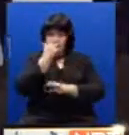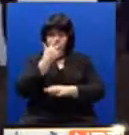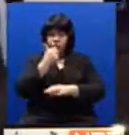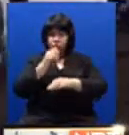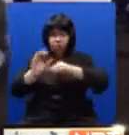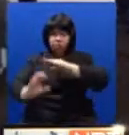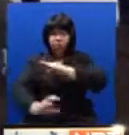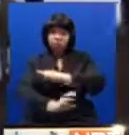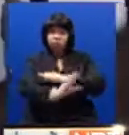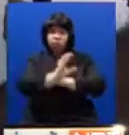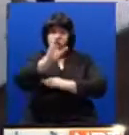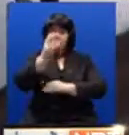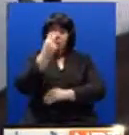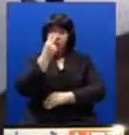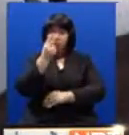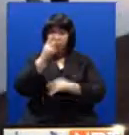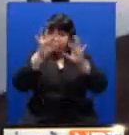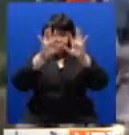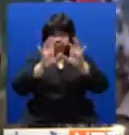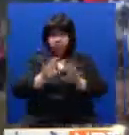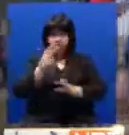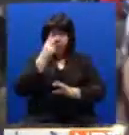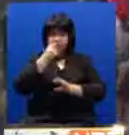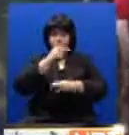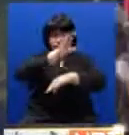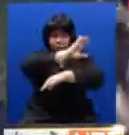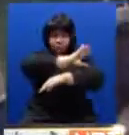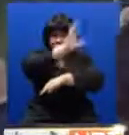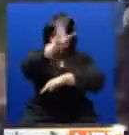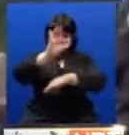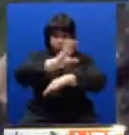นซึ่งจากสังเกตเห็นหมอกถูกแบ่งเป็ชน ๆ อย่างสวยงามค่ะ